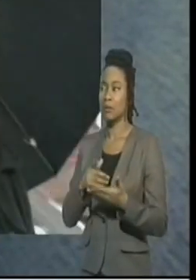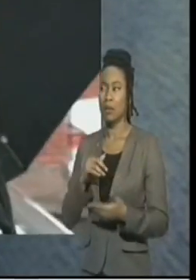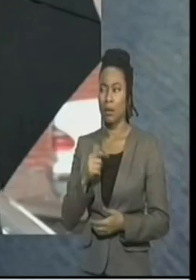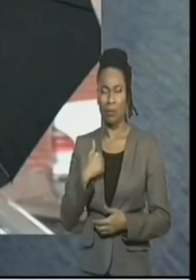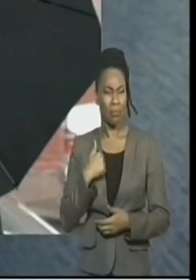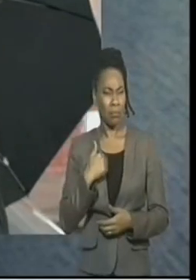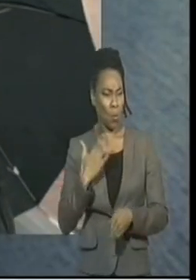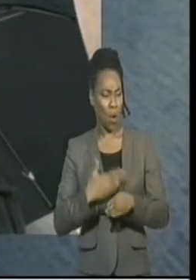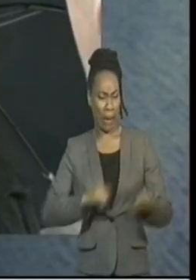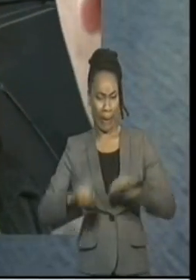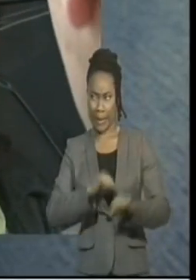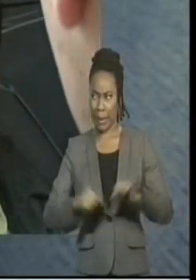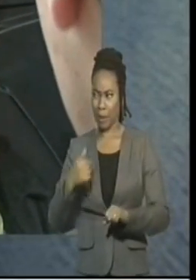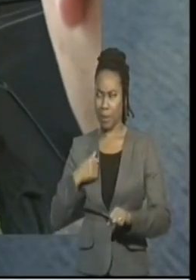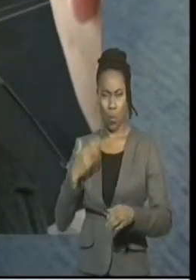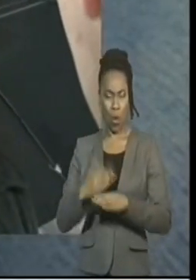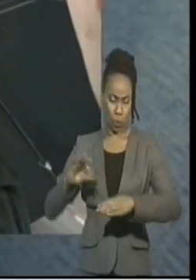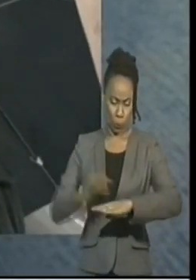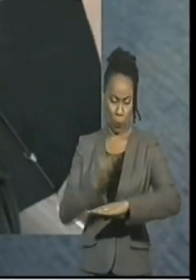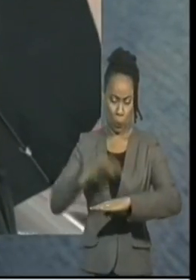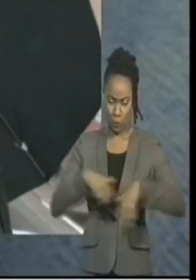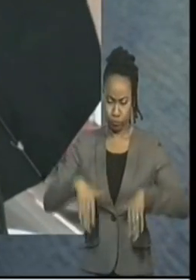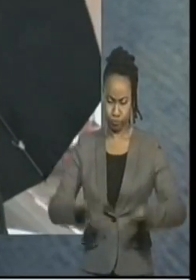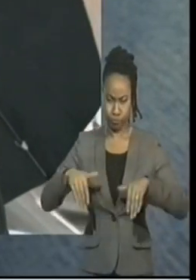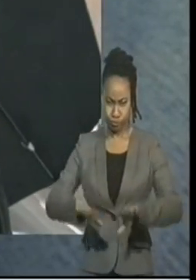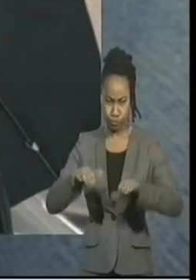आप क्लीनिक का काम करनी है। मैं तो आप सलाई का काम करनी है।